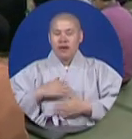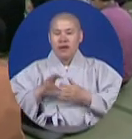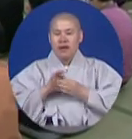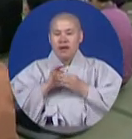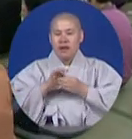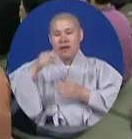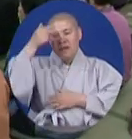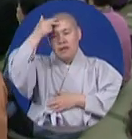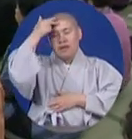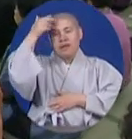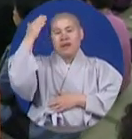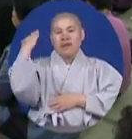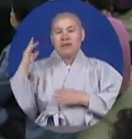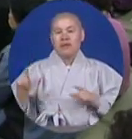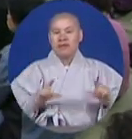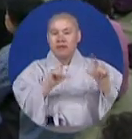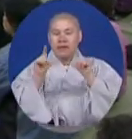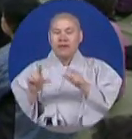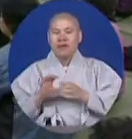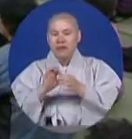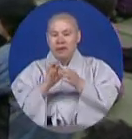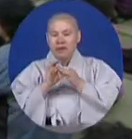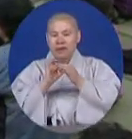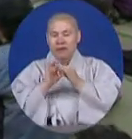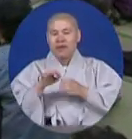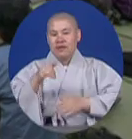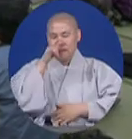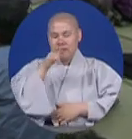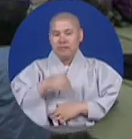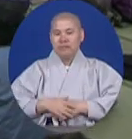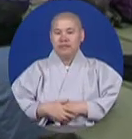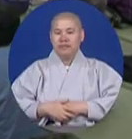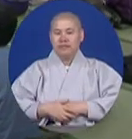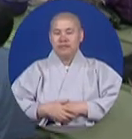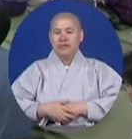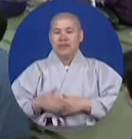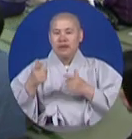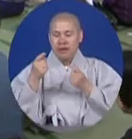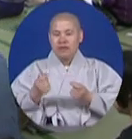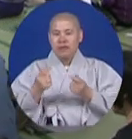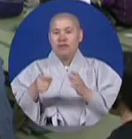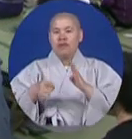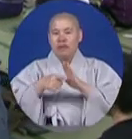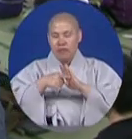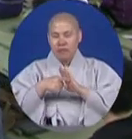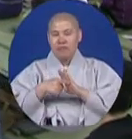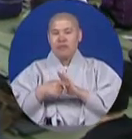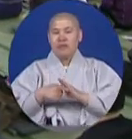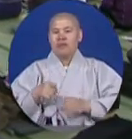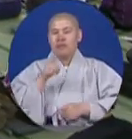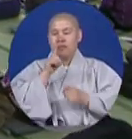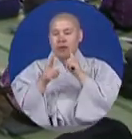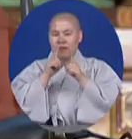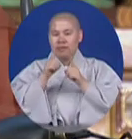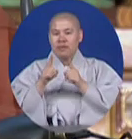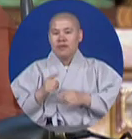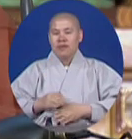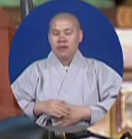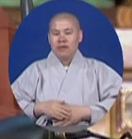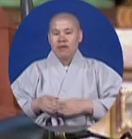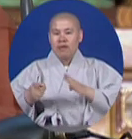옛날 생활과 관련이 있습니다. 그걸 업이라고 합니다. 그래서 이